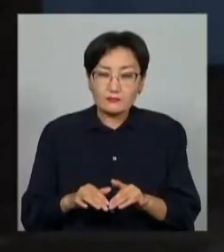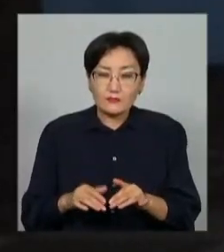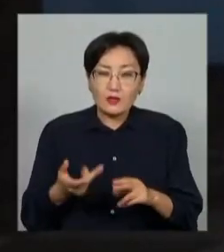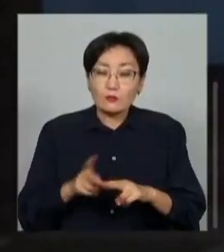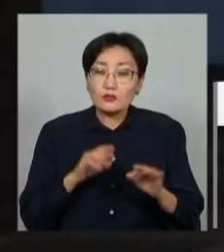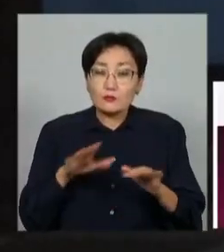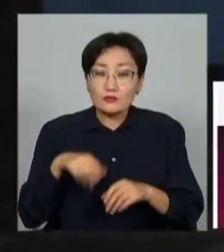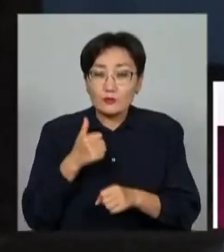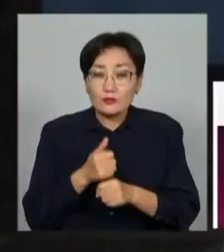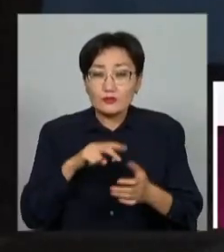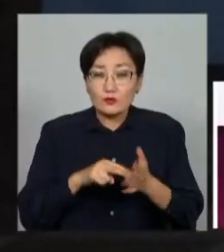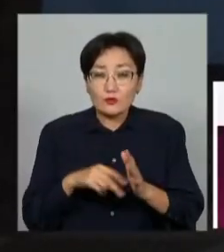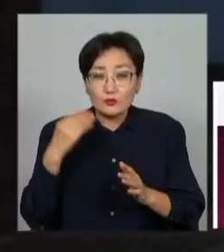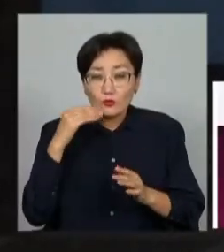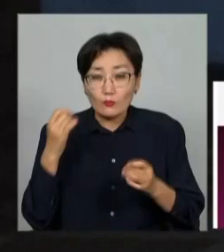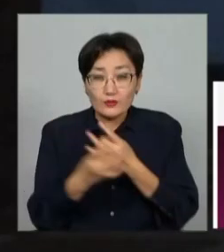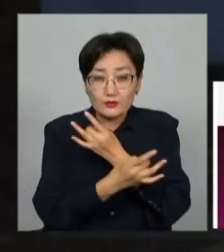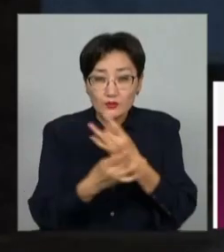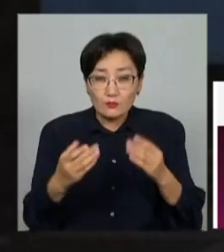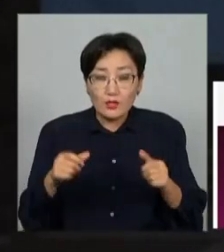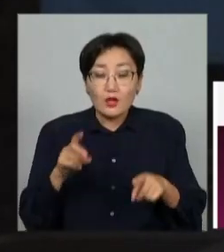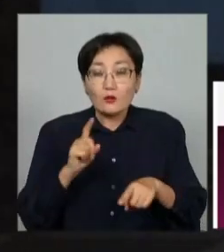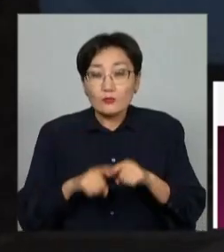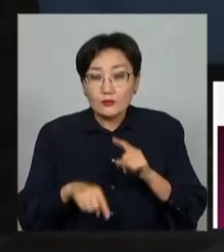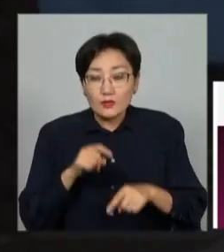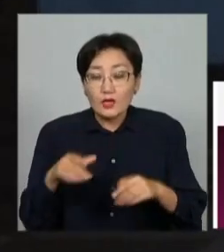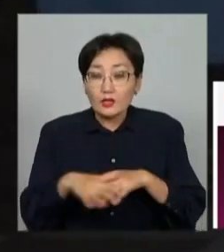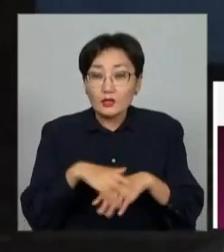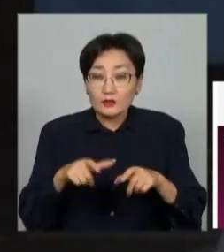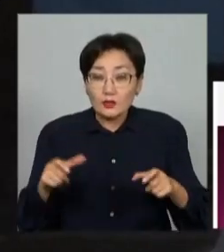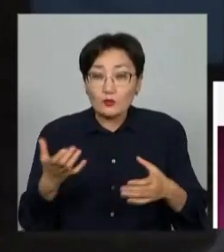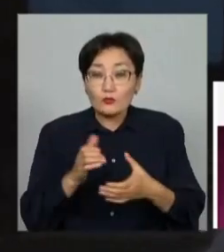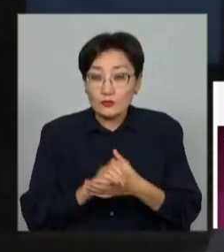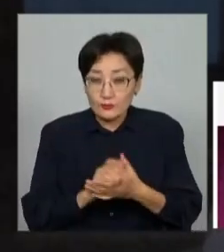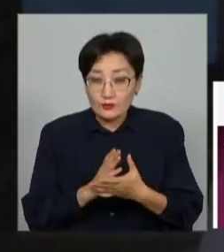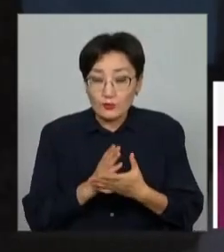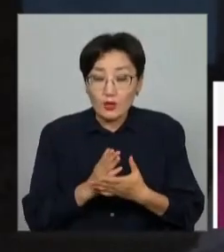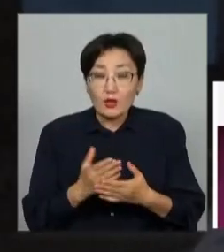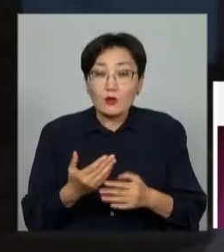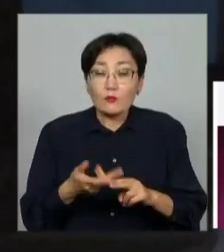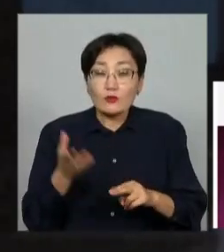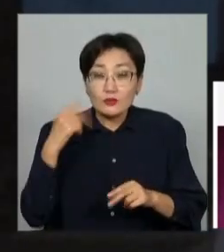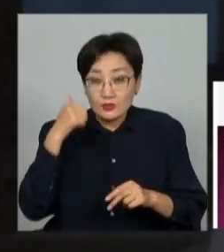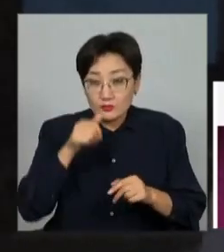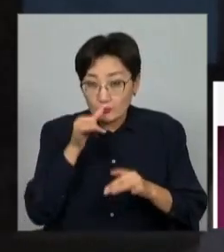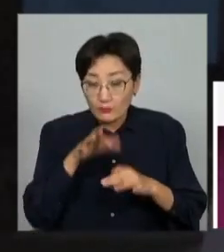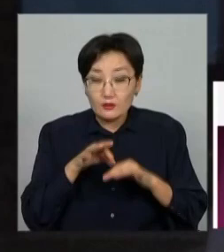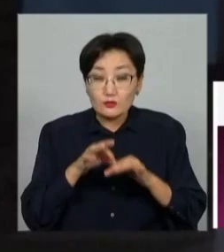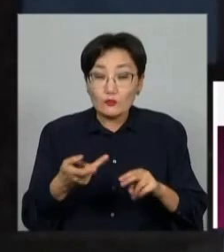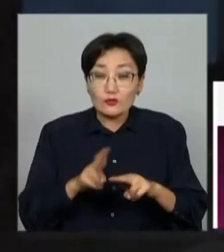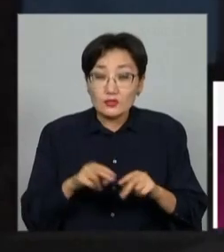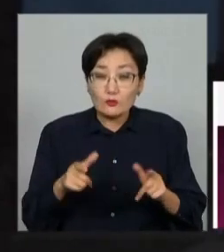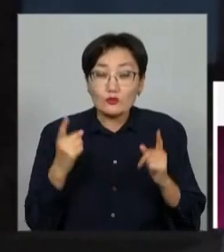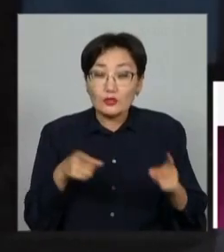Бұл шараның басты мақсаты түрік мәдениетін бауырлас халықтарға таныстыру. Өткен жылы пандемияға байланысты өткіз алмап едік. Осы жылы үлкен дайындықпен